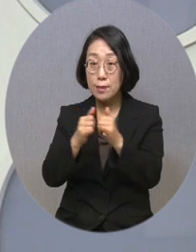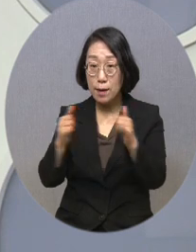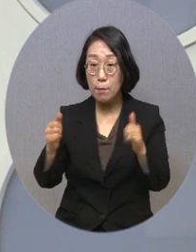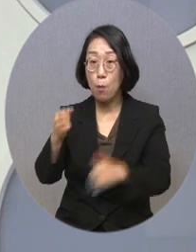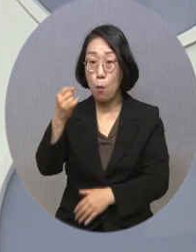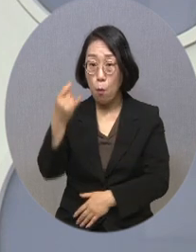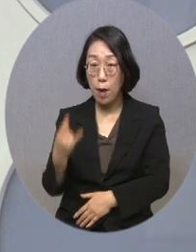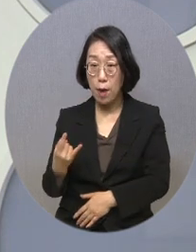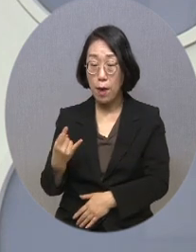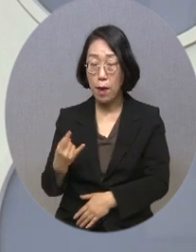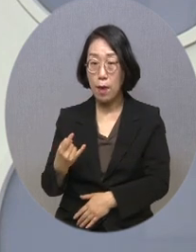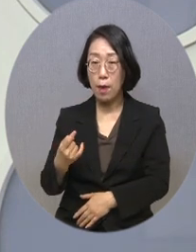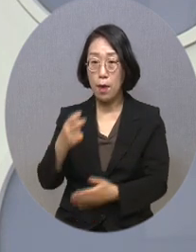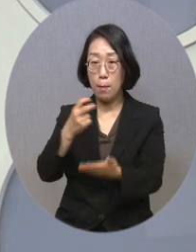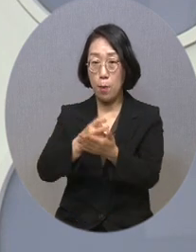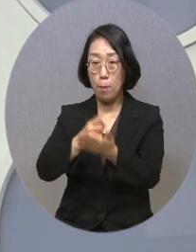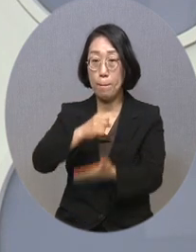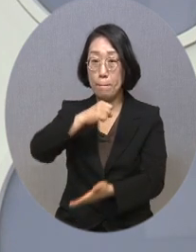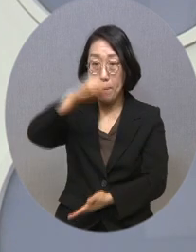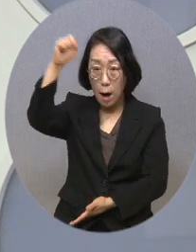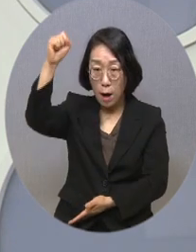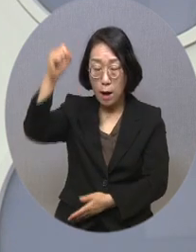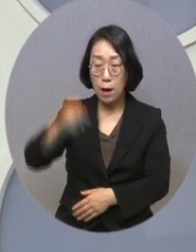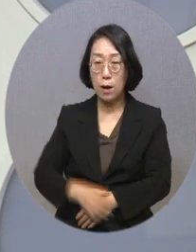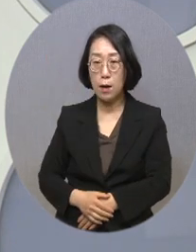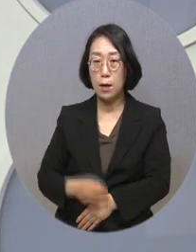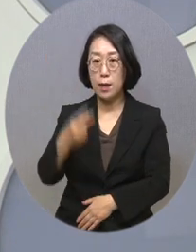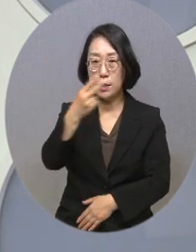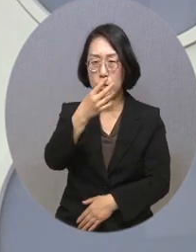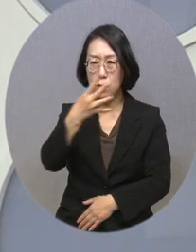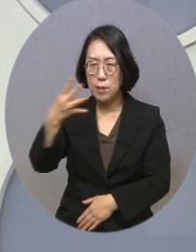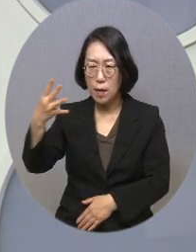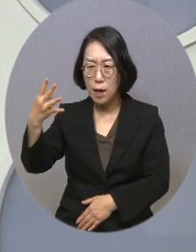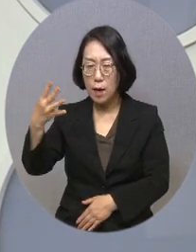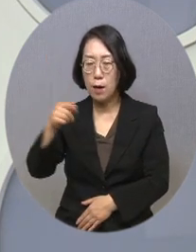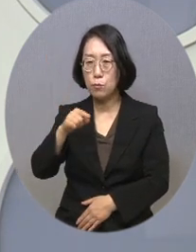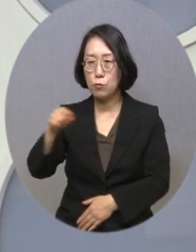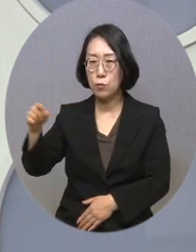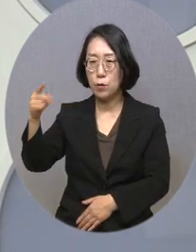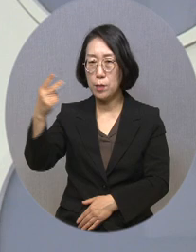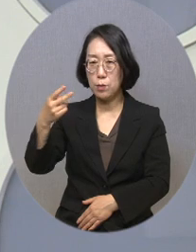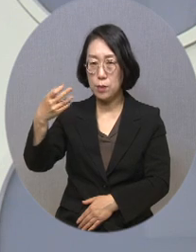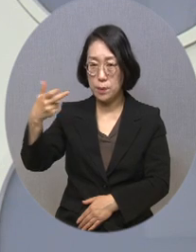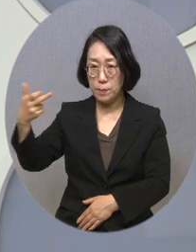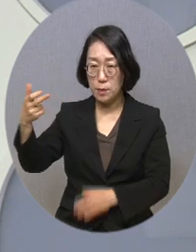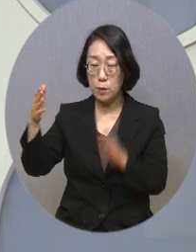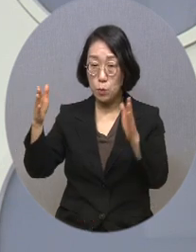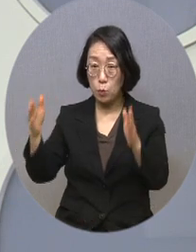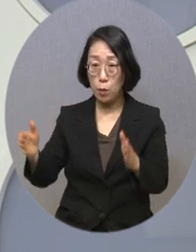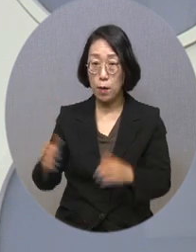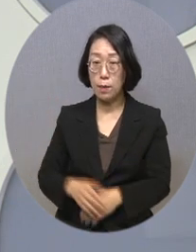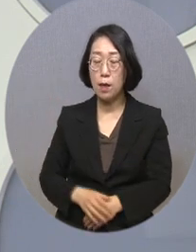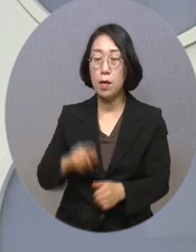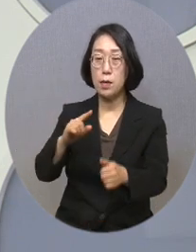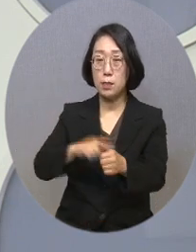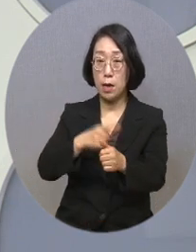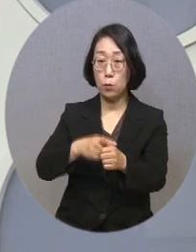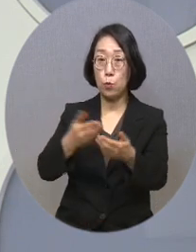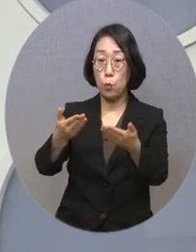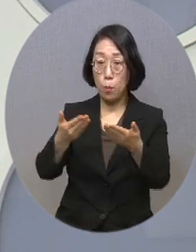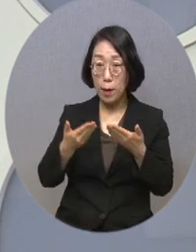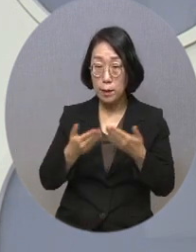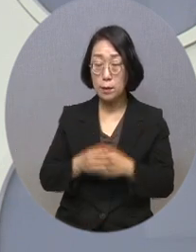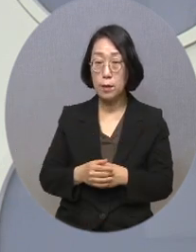세무사회에서 이 세무사법 통과 예를 들어서 2004년부터 2017년 사이에 세무사 자격을 자동으로 받은